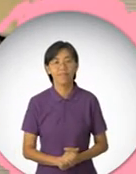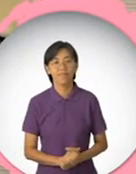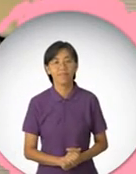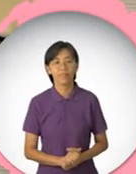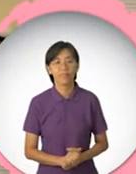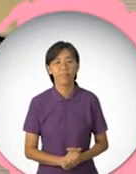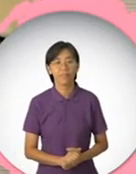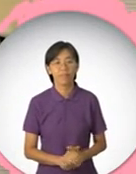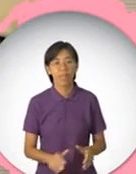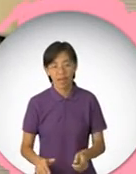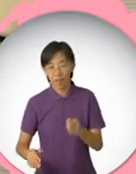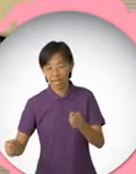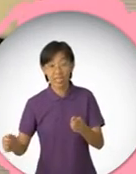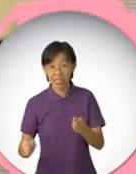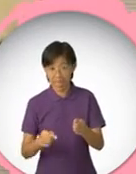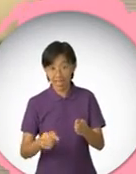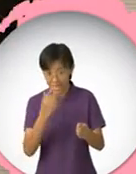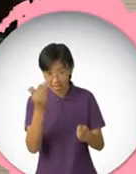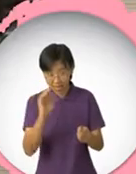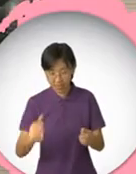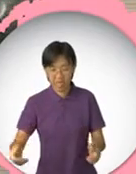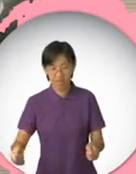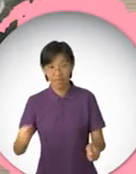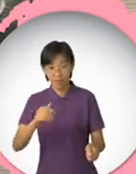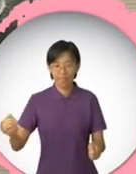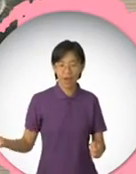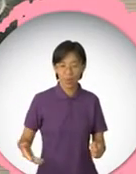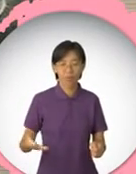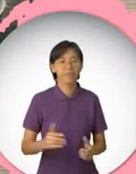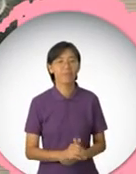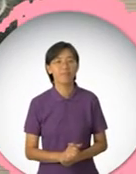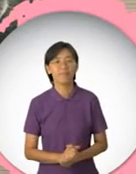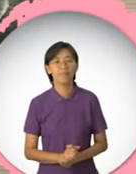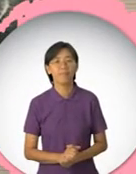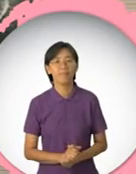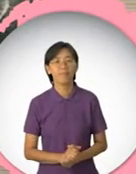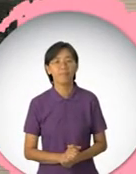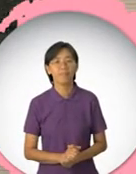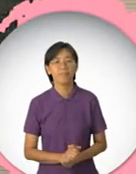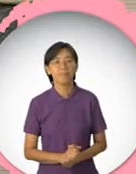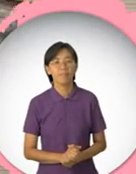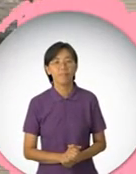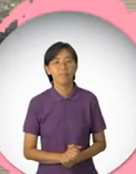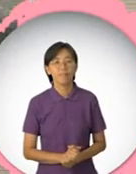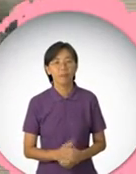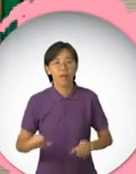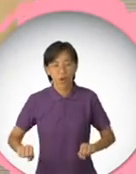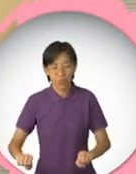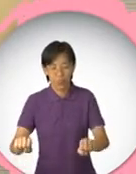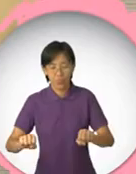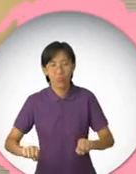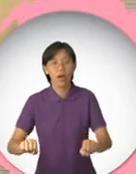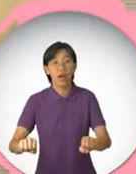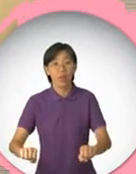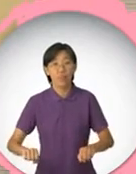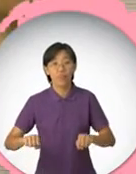้ครับ นะคะนี้เราก็โรยนวลค่ะแล้วเดี๋ยวเราจะรีด ครับ ความกว้างแล้วนะคะ ตรงกลาง ตรงกลางขึ้นด้านบนตรงก